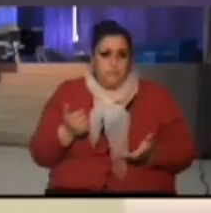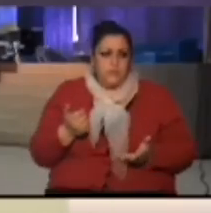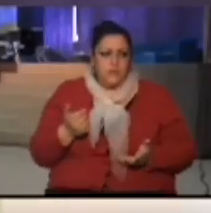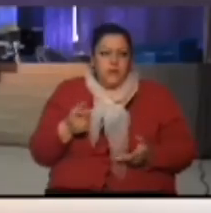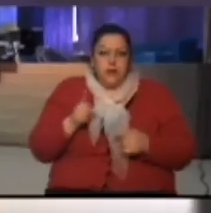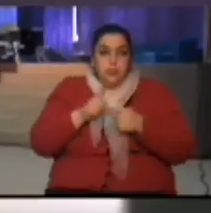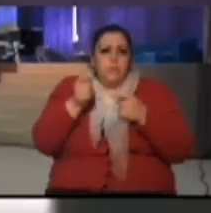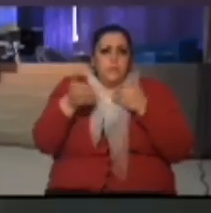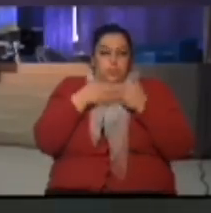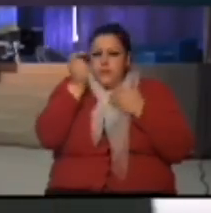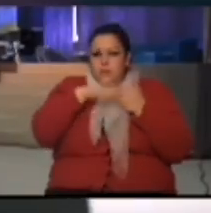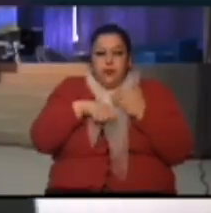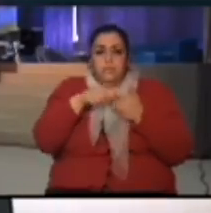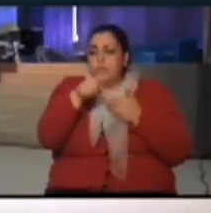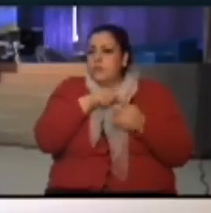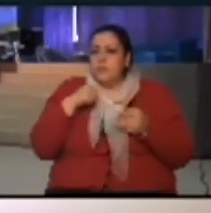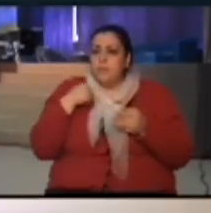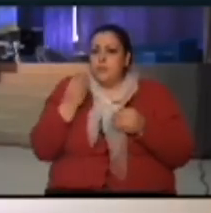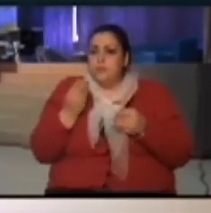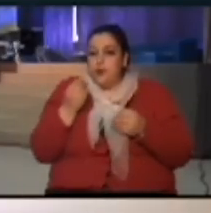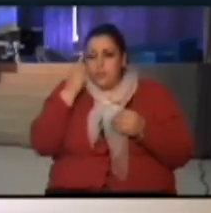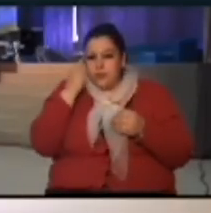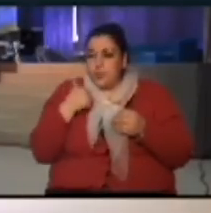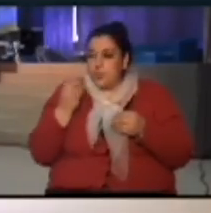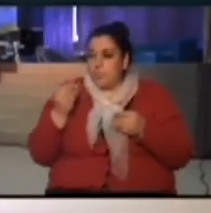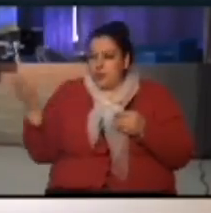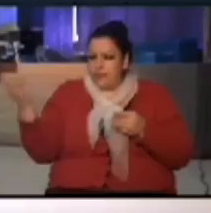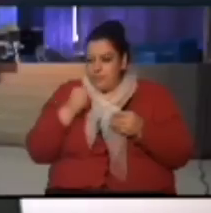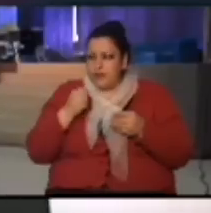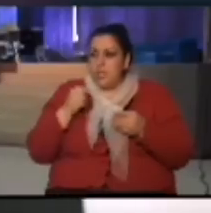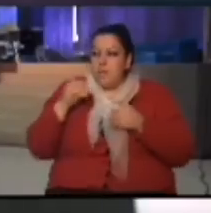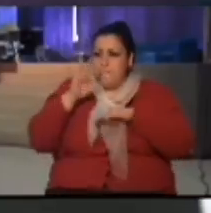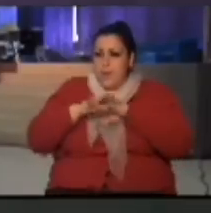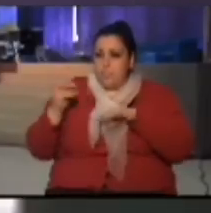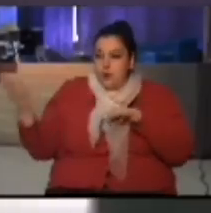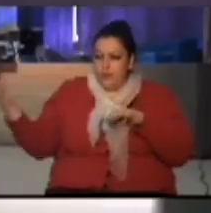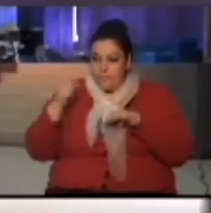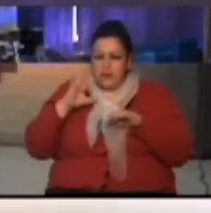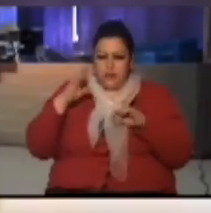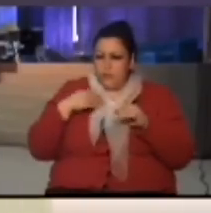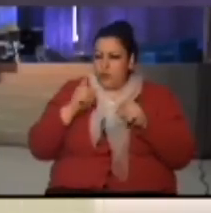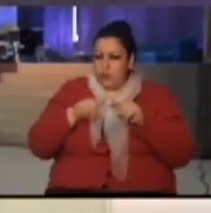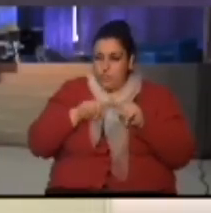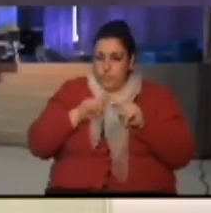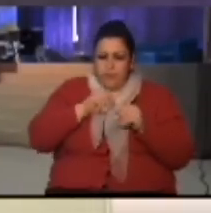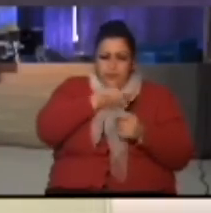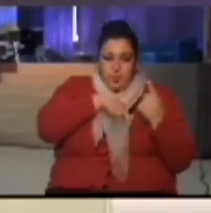Դու գումար ես վերցնում, որովհետև դու մտածում ես, հեսա կվերցես ու հեսա կվճարես ու ամեն բան կկատարվի, շատ արագ դու